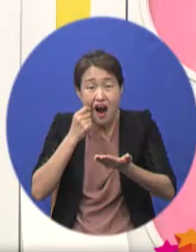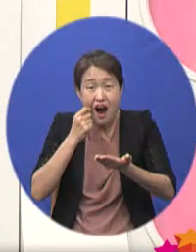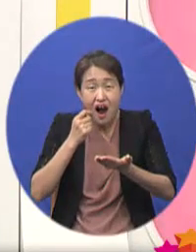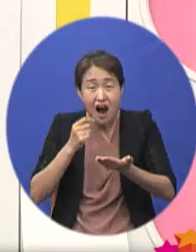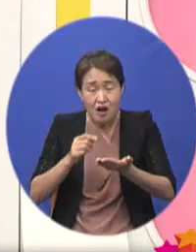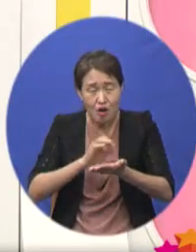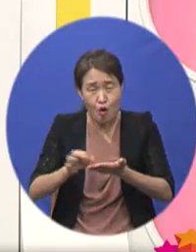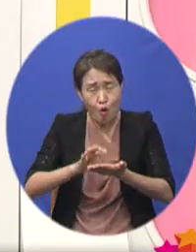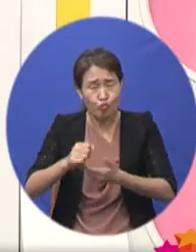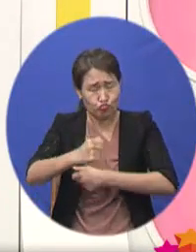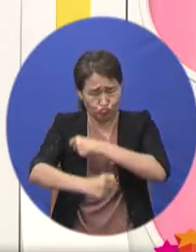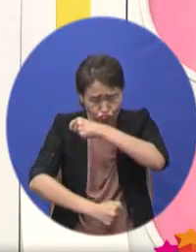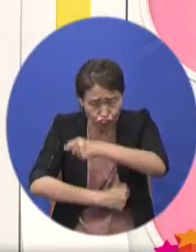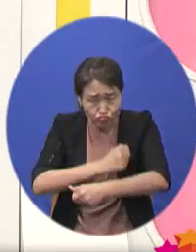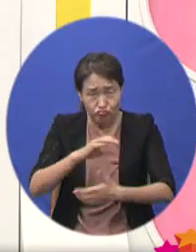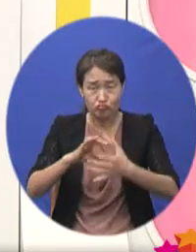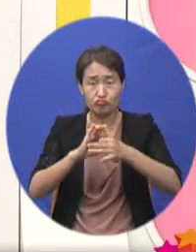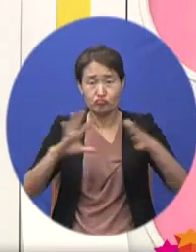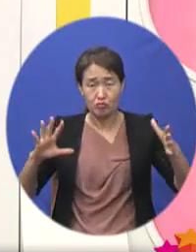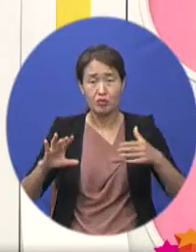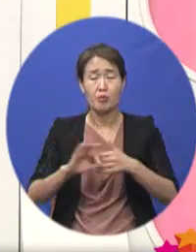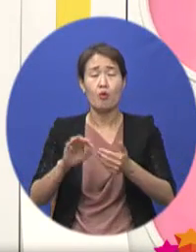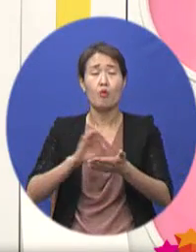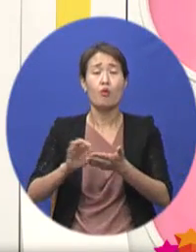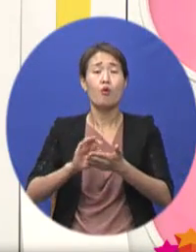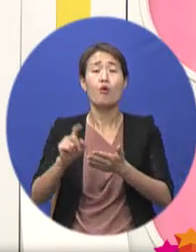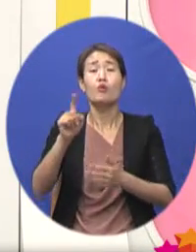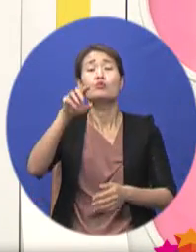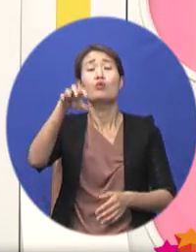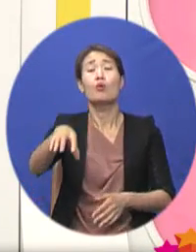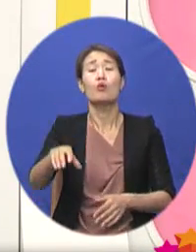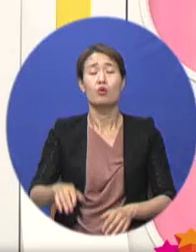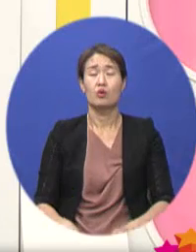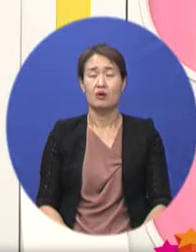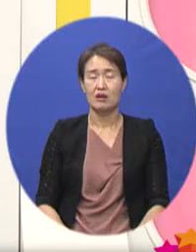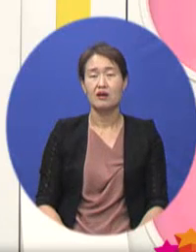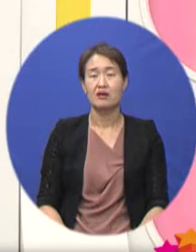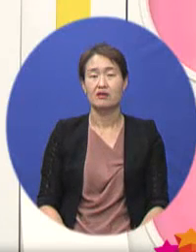아무 써도 관계가 없다. 써도 돼요? 예. 그럼 어디다 쓰실래요?